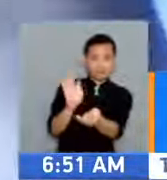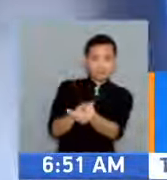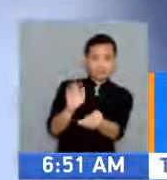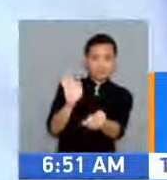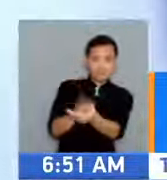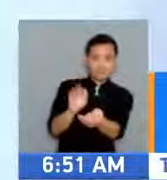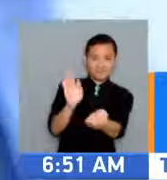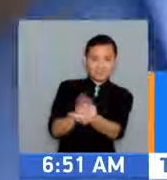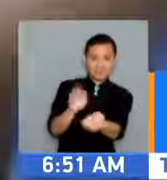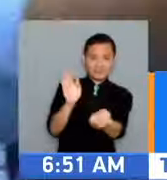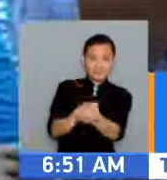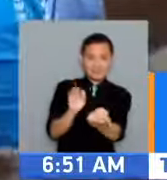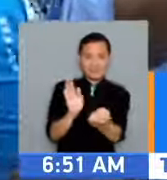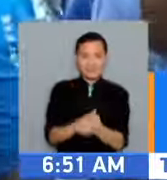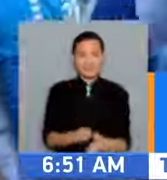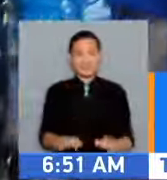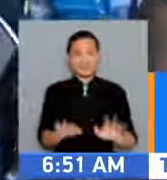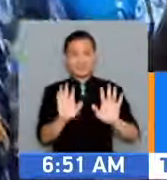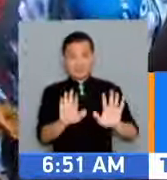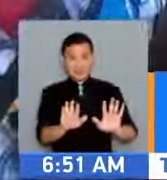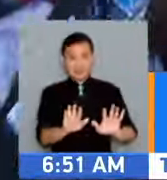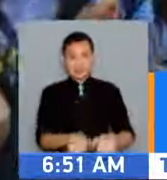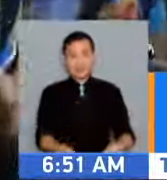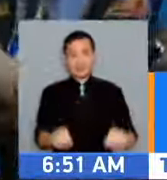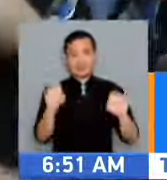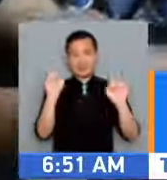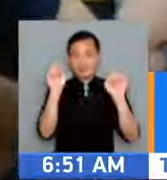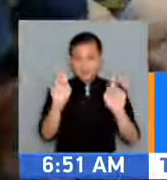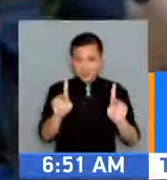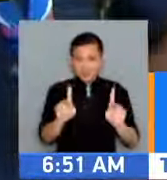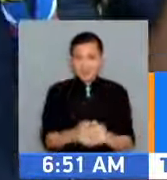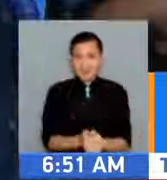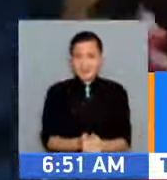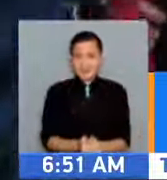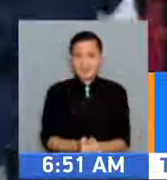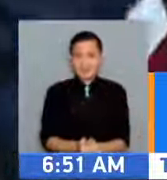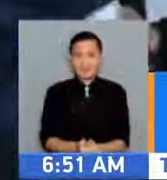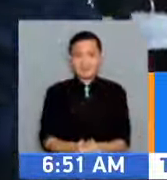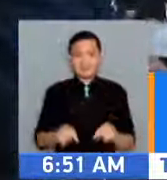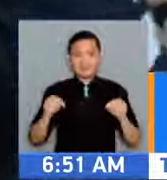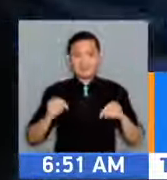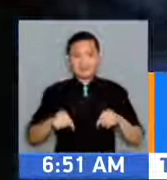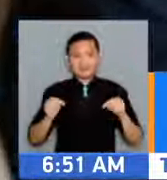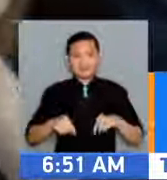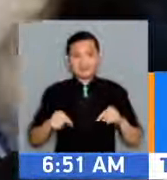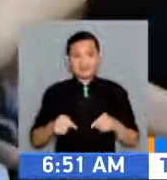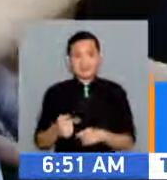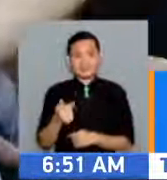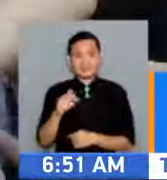Showdown! At Shumi, ito na nagbabalik mga kapuso ang Grace North! Let's go!